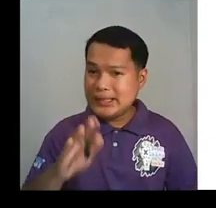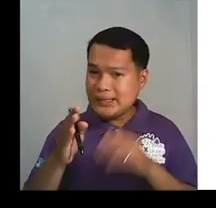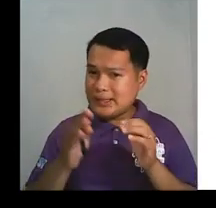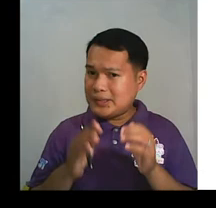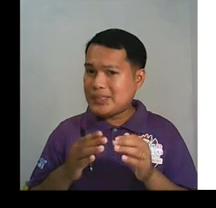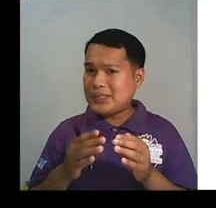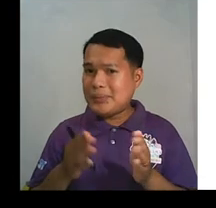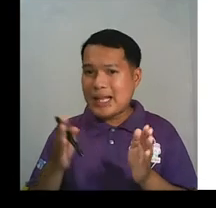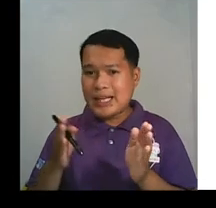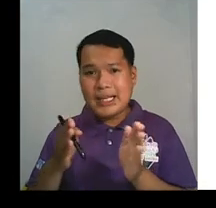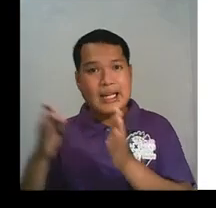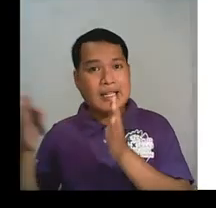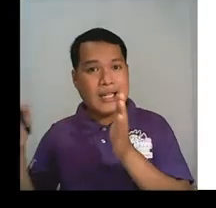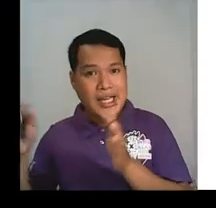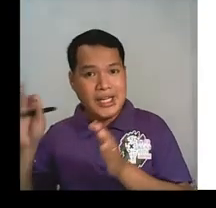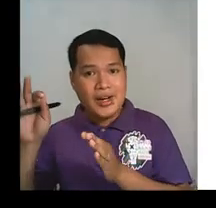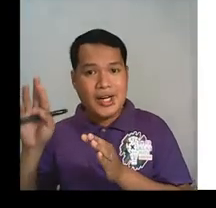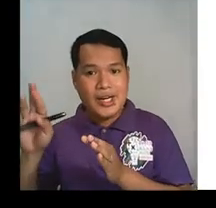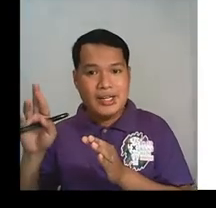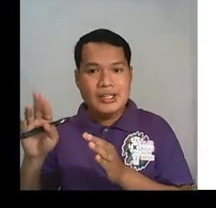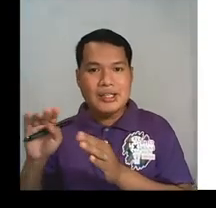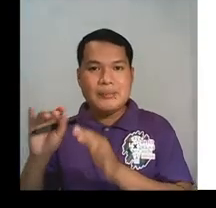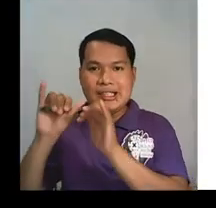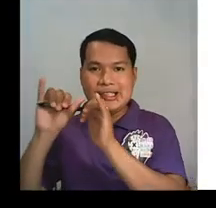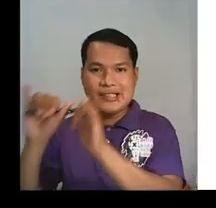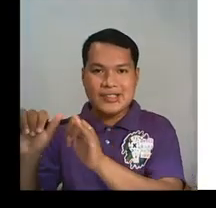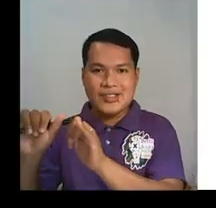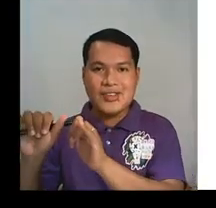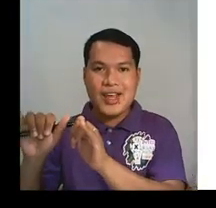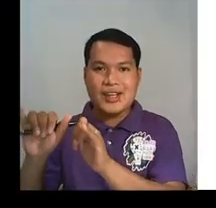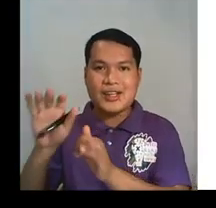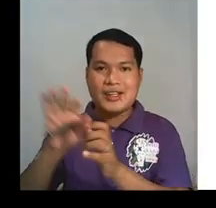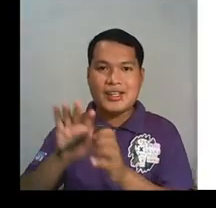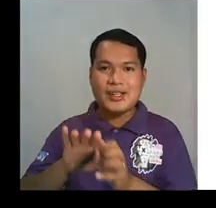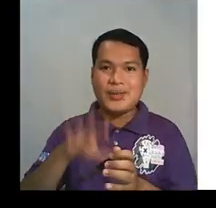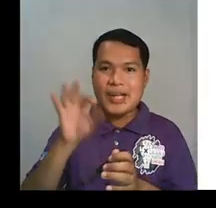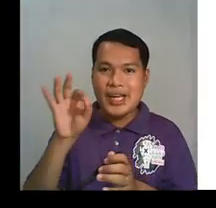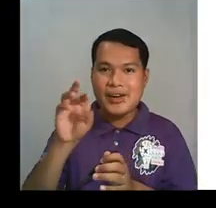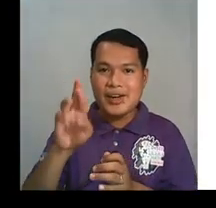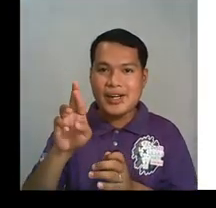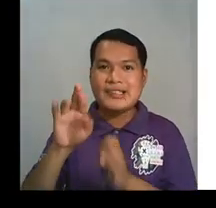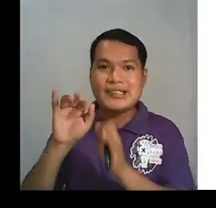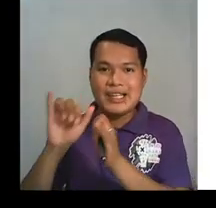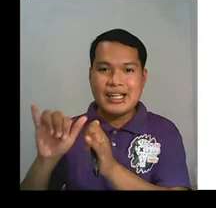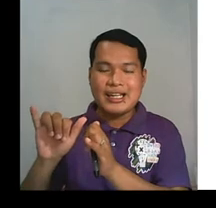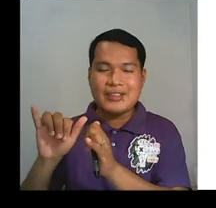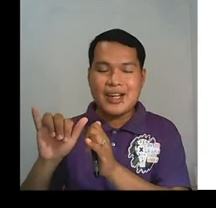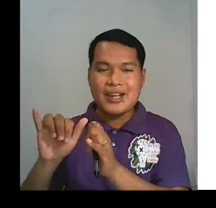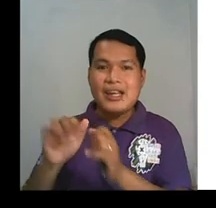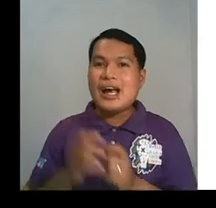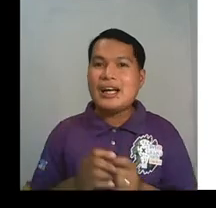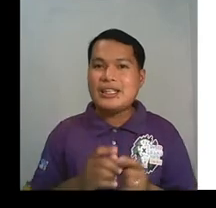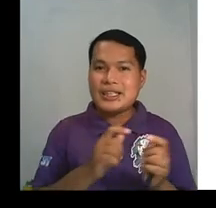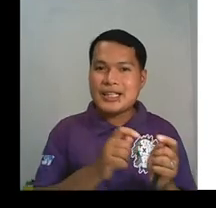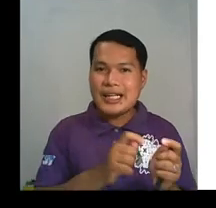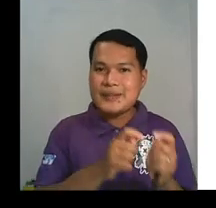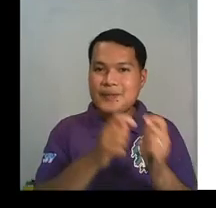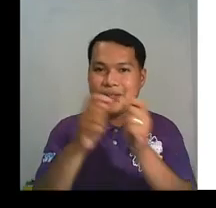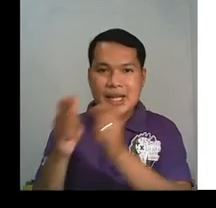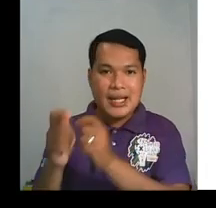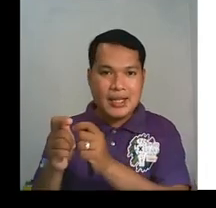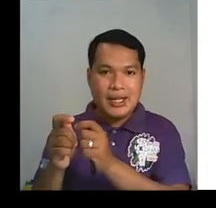Since mas malaki ang 9R, mag-i-stay sya dyan. yung 9R, stay lang dyan. Ang